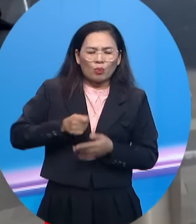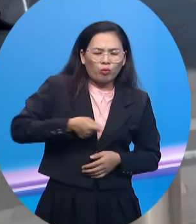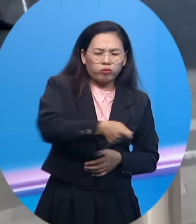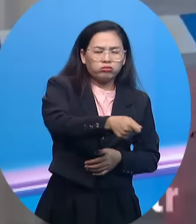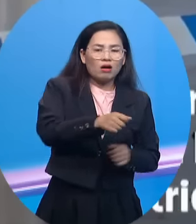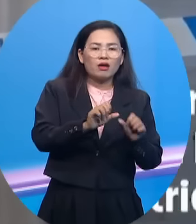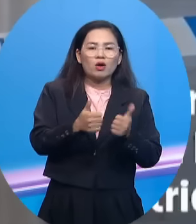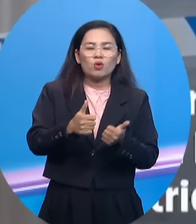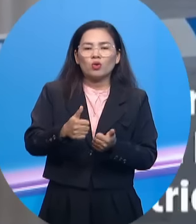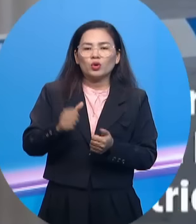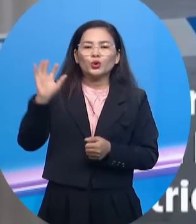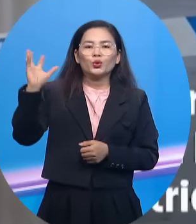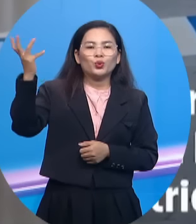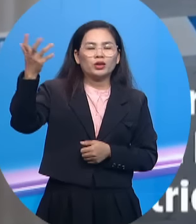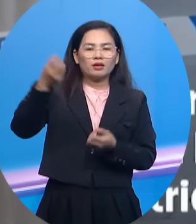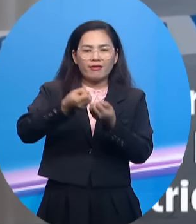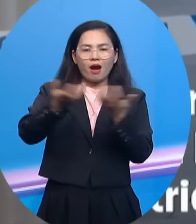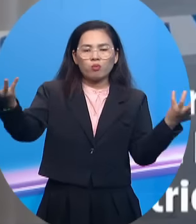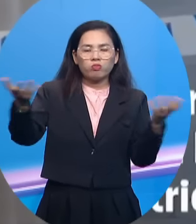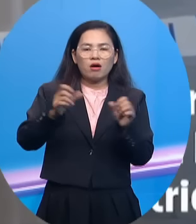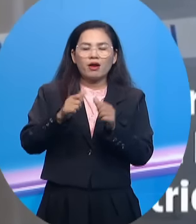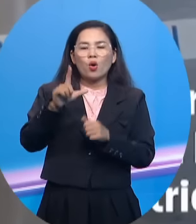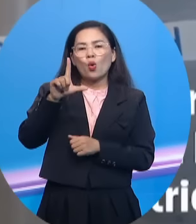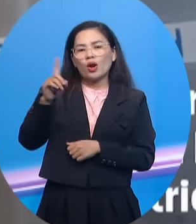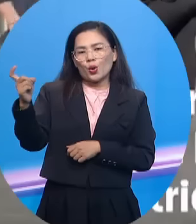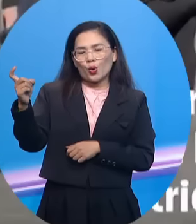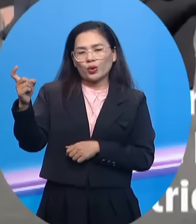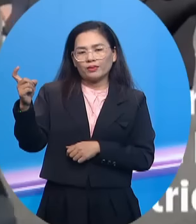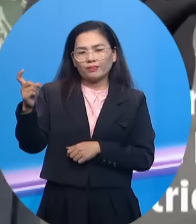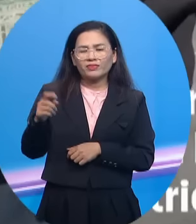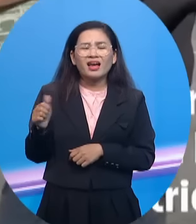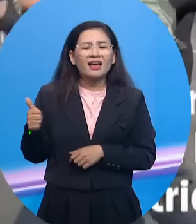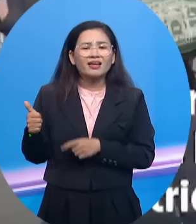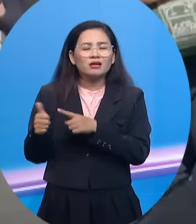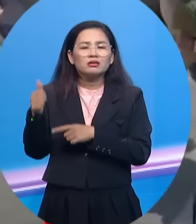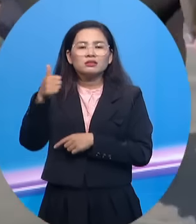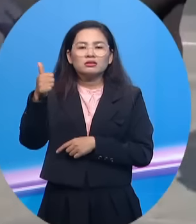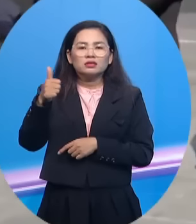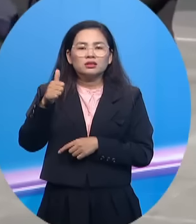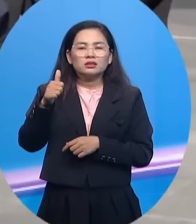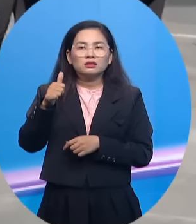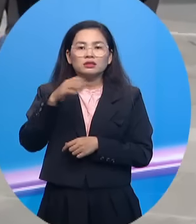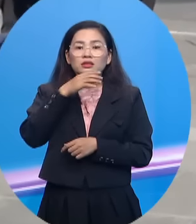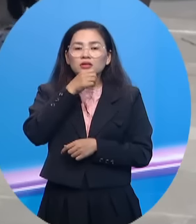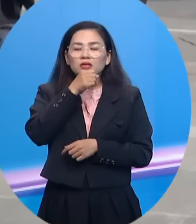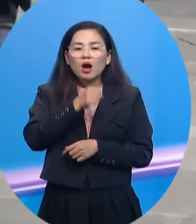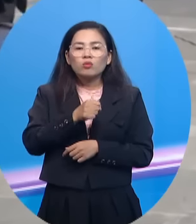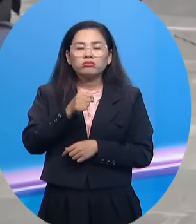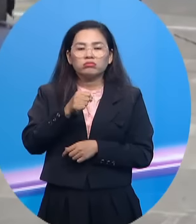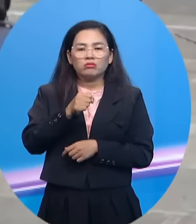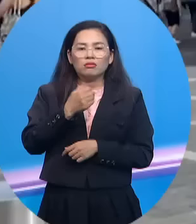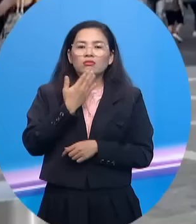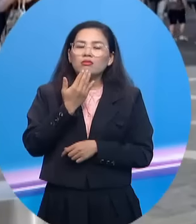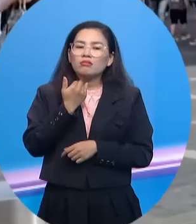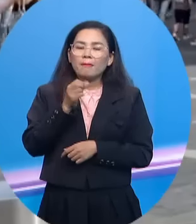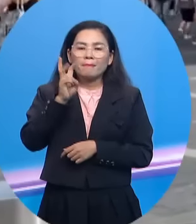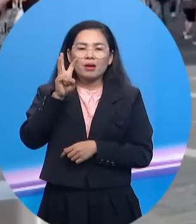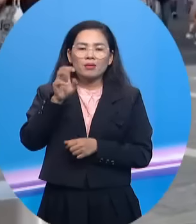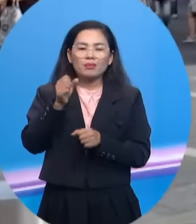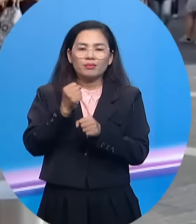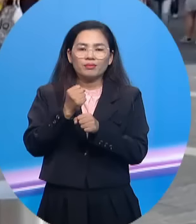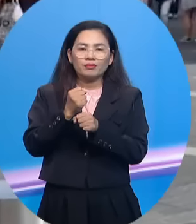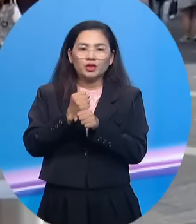trong những địa điểm du lịch đông đúc nhất ở London. Đối tượng gây án là một người đàn ông 32 tuổi đã bị cảnh sát bắt giữ. Cơ quan điều